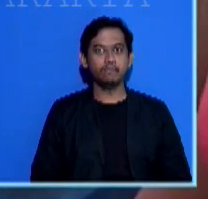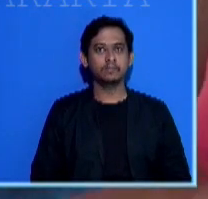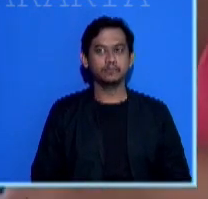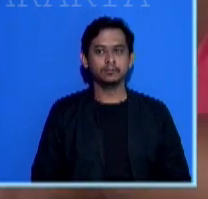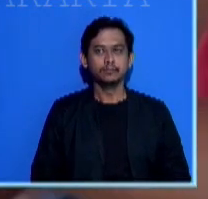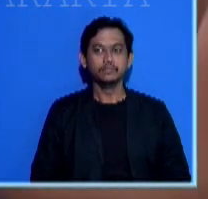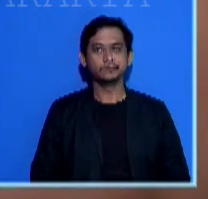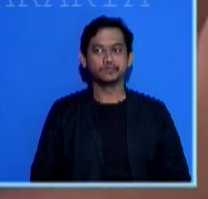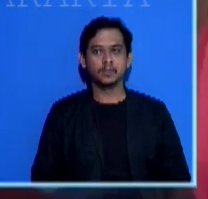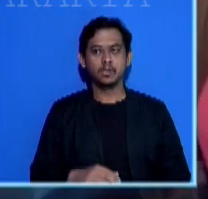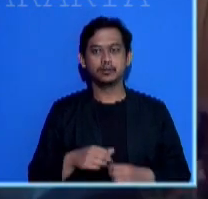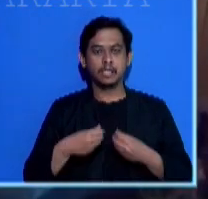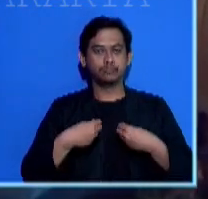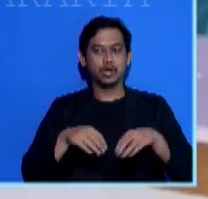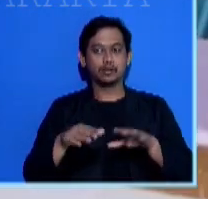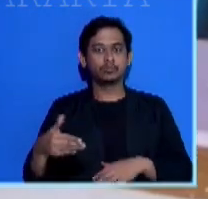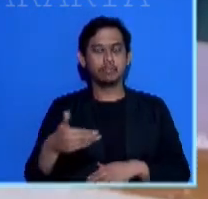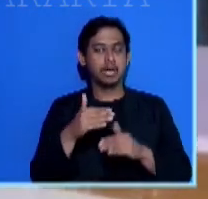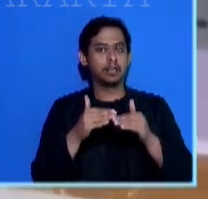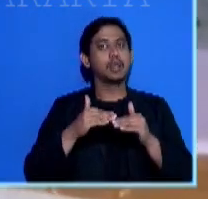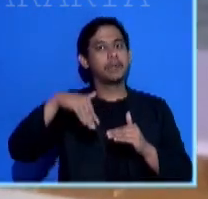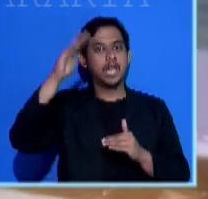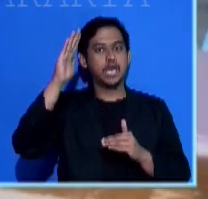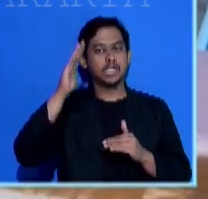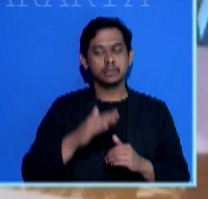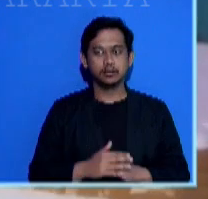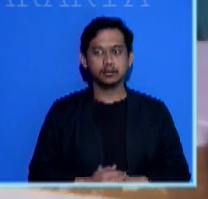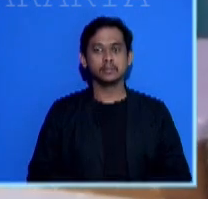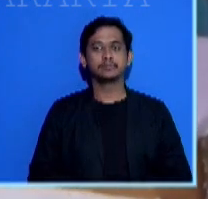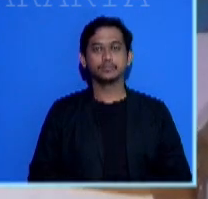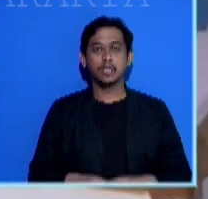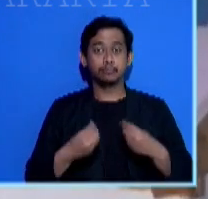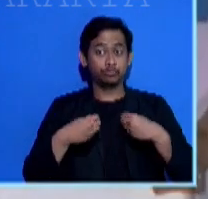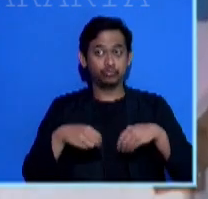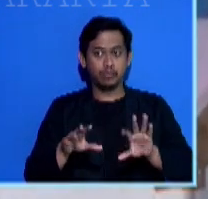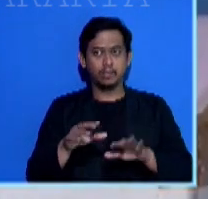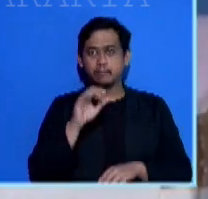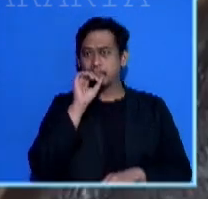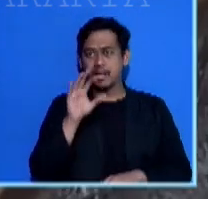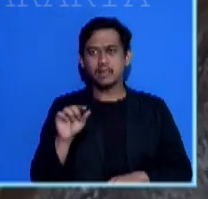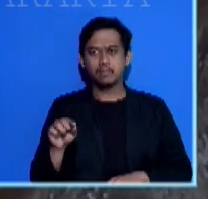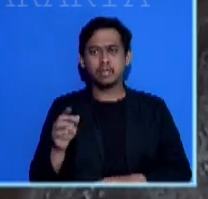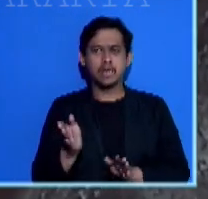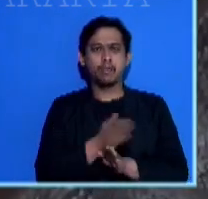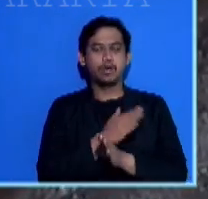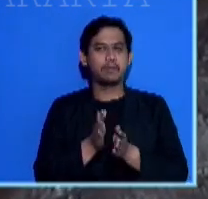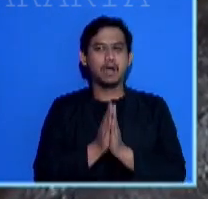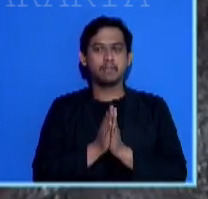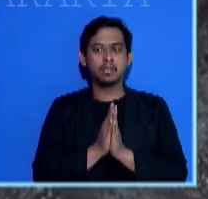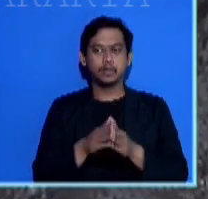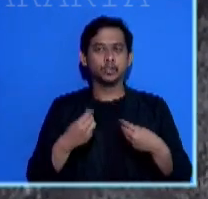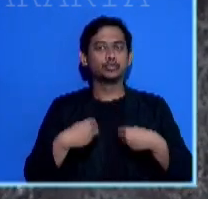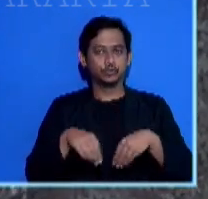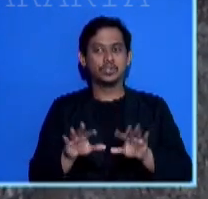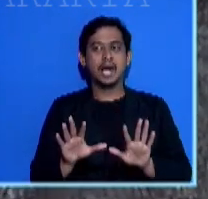berdampak pada penjualan ikan mujian ini salah seorang pedagang ikan segar mengaku sejak awal lebaran dirinya bisa menjual ikan segar